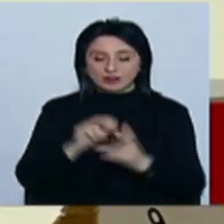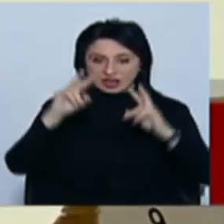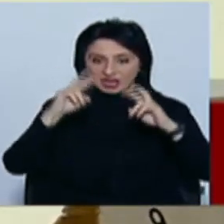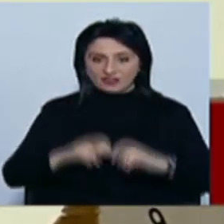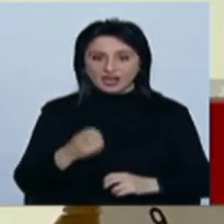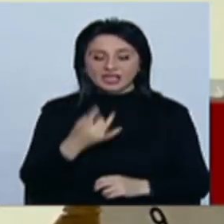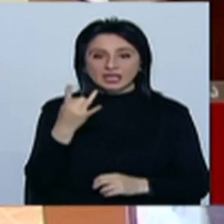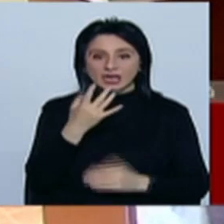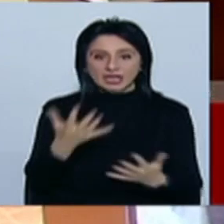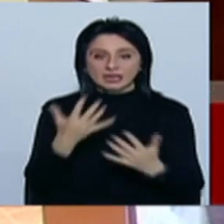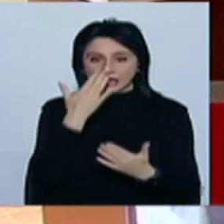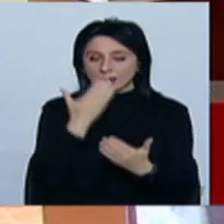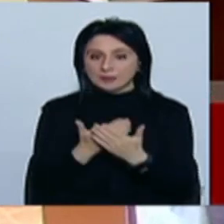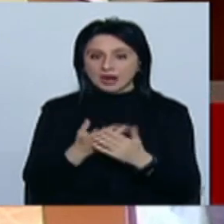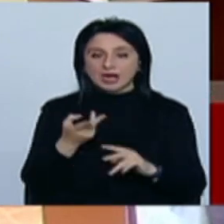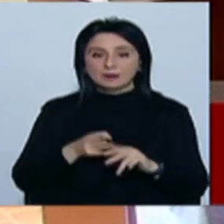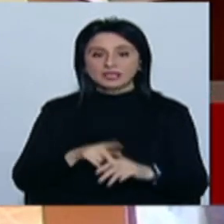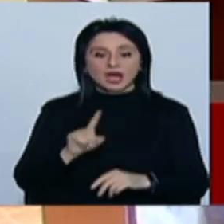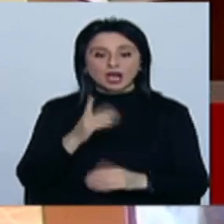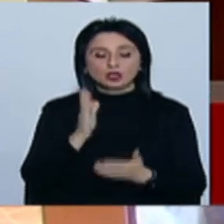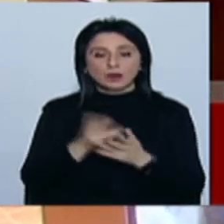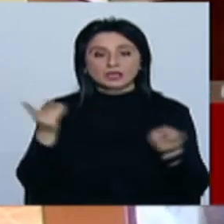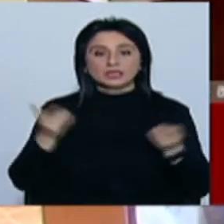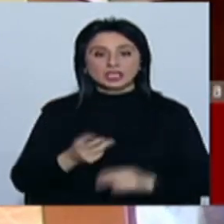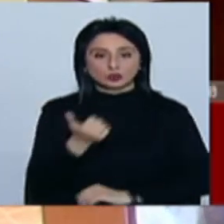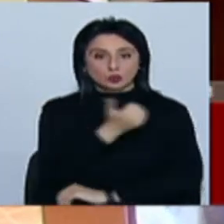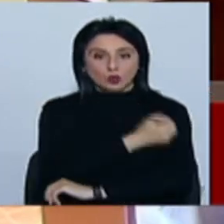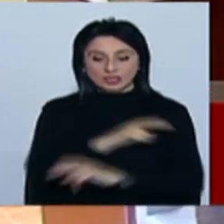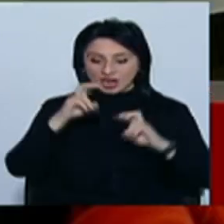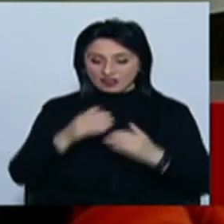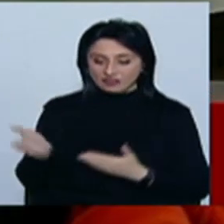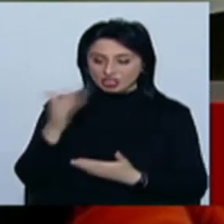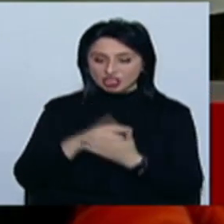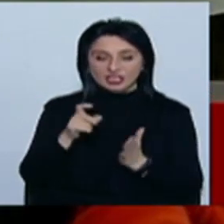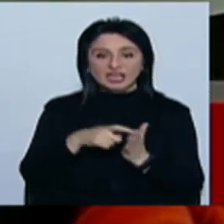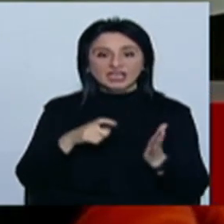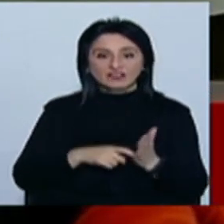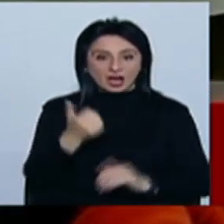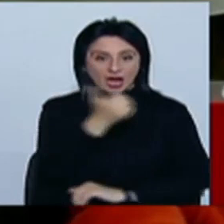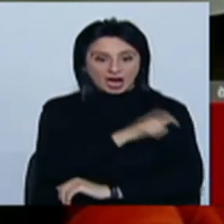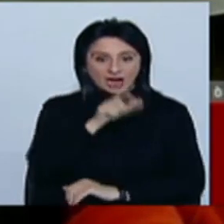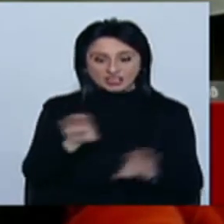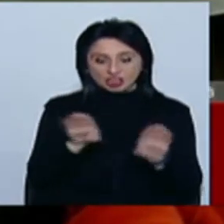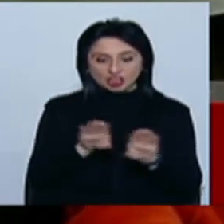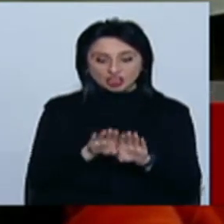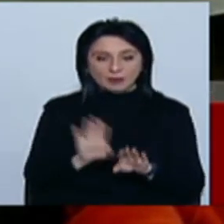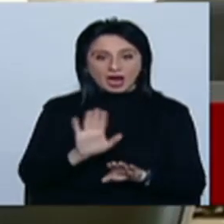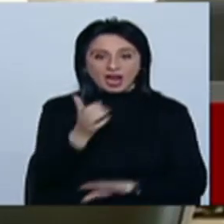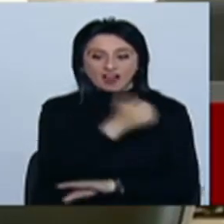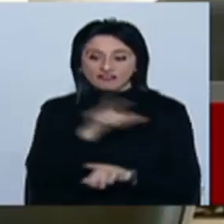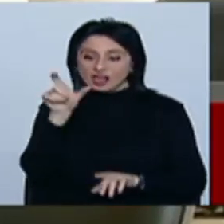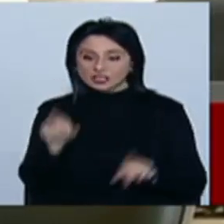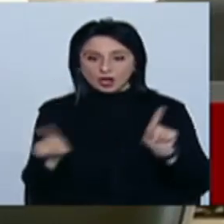კვლევა კიდევ ერთი ნათელი მაგალითია იმისა, რატომ არის საჭირო აცრა. კვლევის შედეგებით ირკვევა, რომ აცრილებთან შედარებით